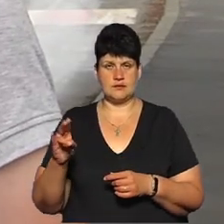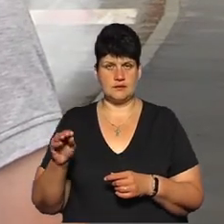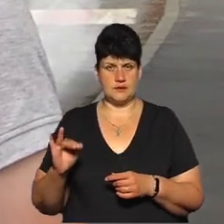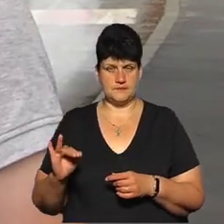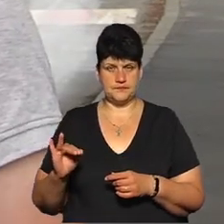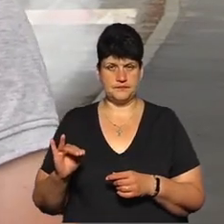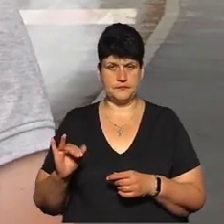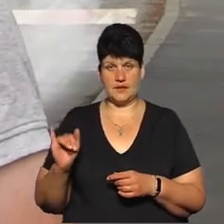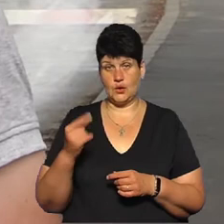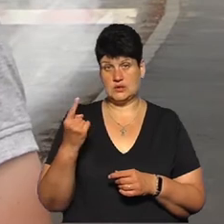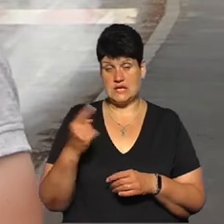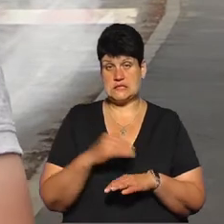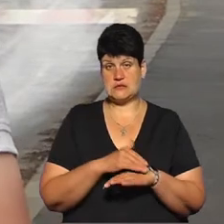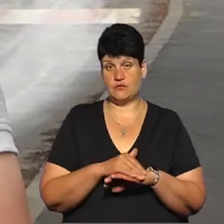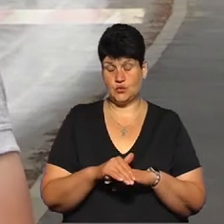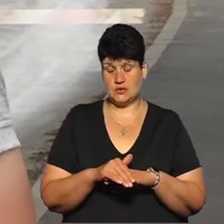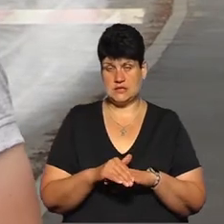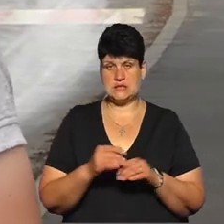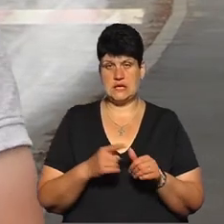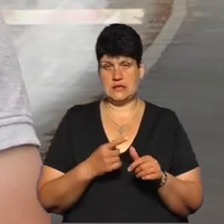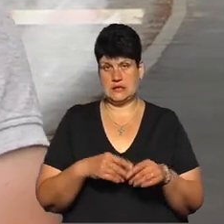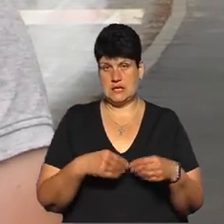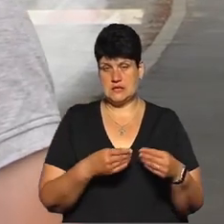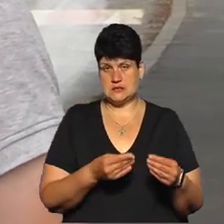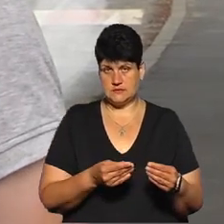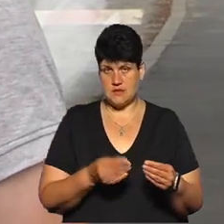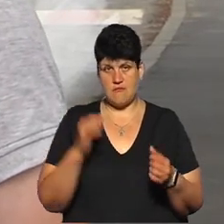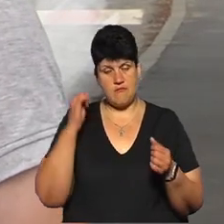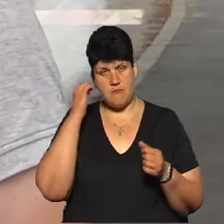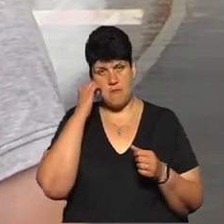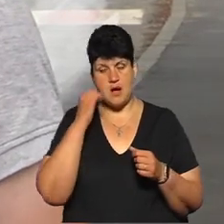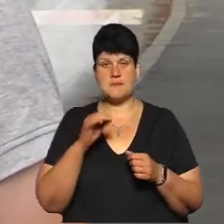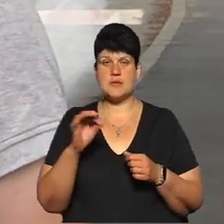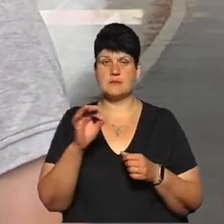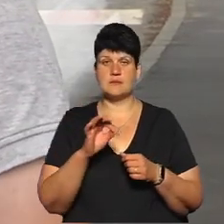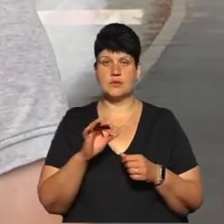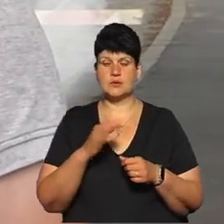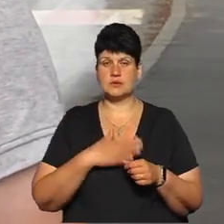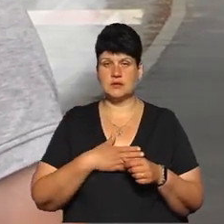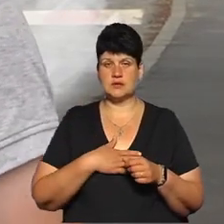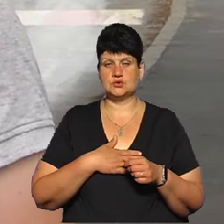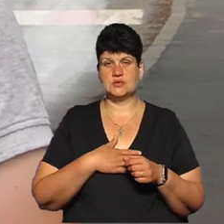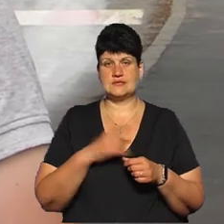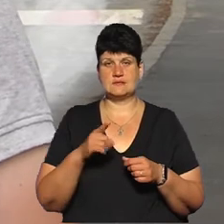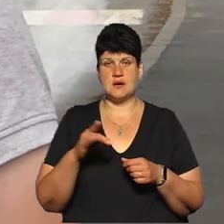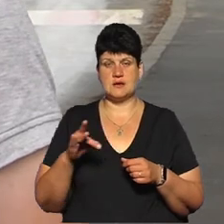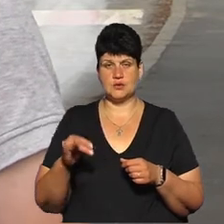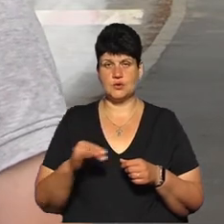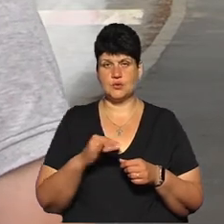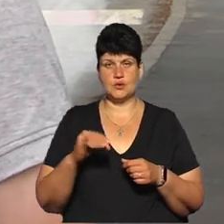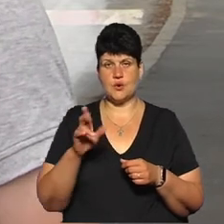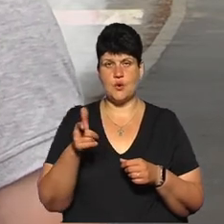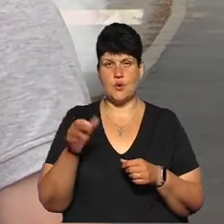з цих вулиць названа в пам'ять нашого збаражанина Юрія Горайського, який